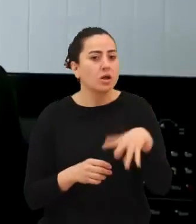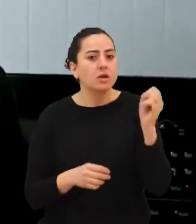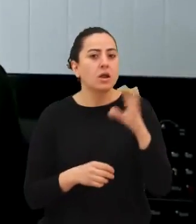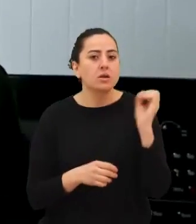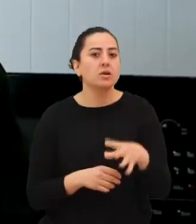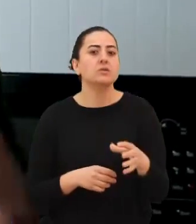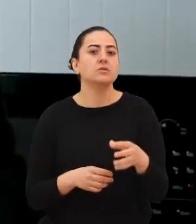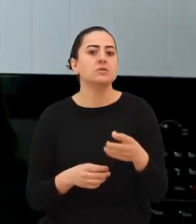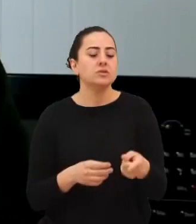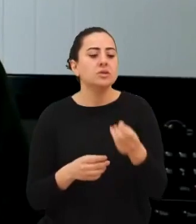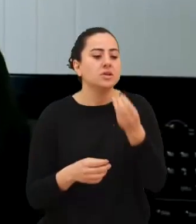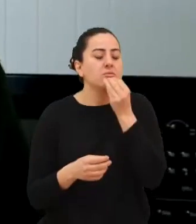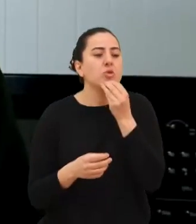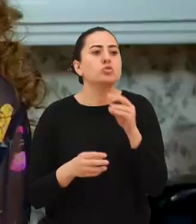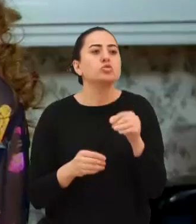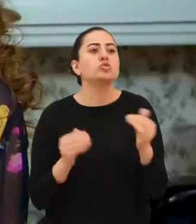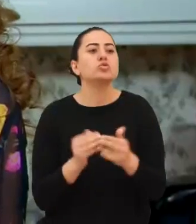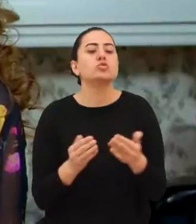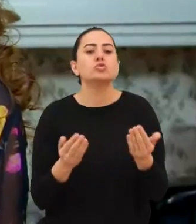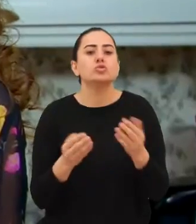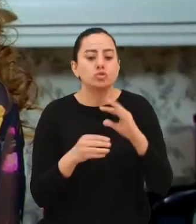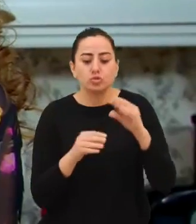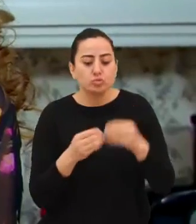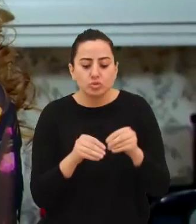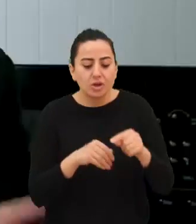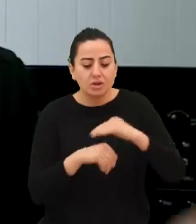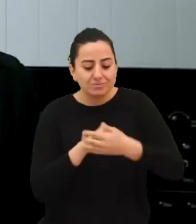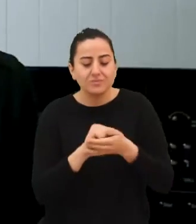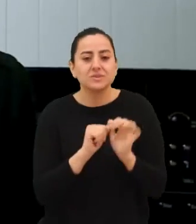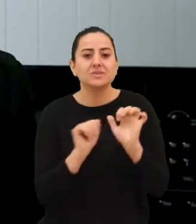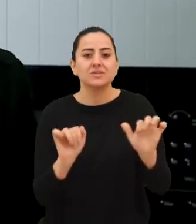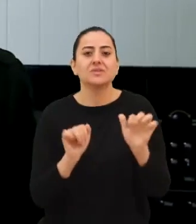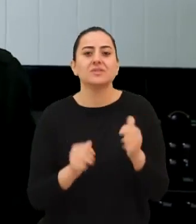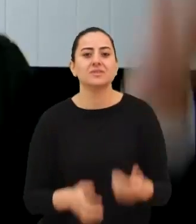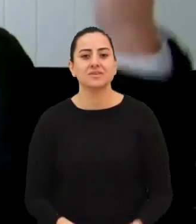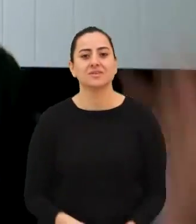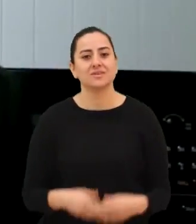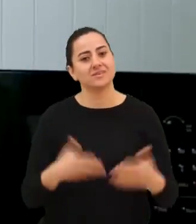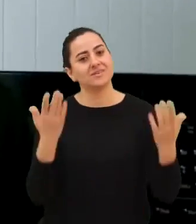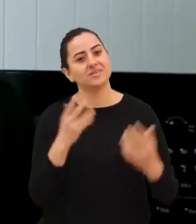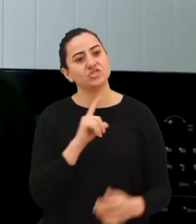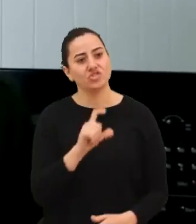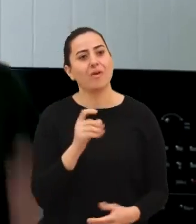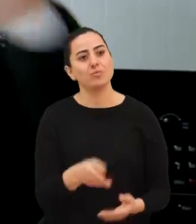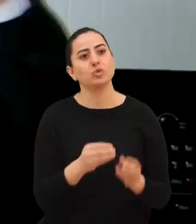at, yemeği hiçbir şekilde etkilemiyor. Yumurta olunca zaten hiçbir şekilde etkilemiyor. Cevap